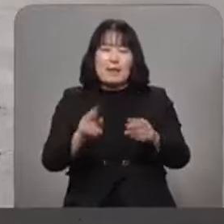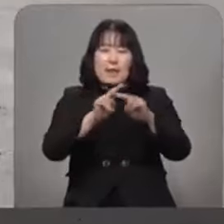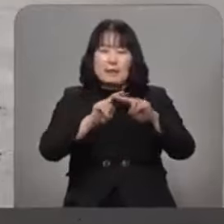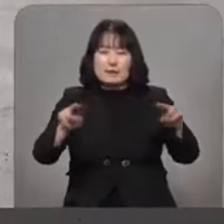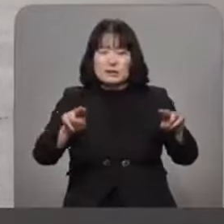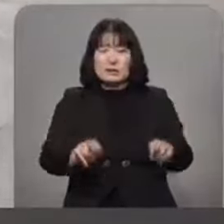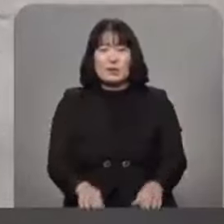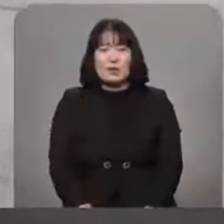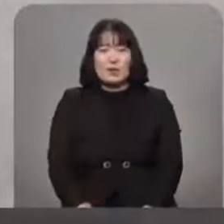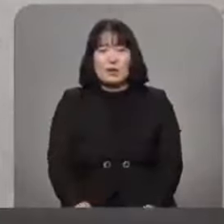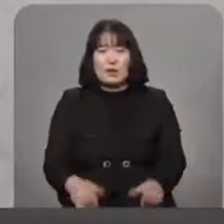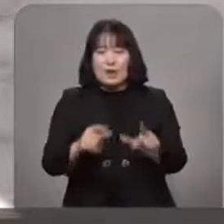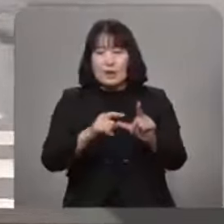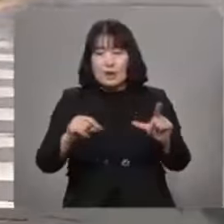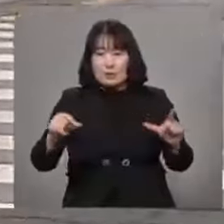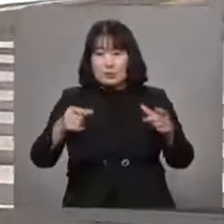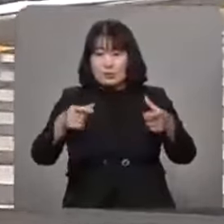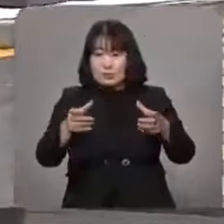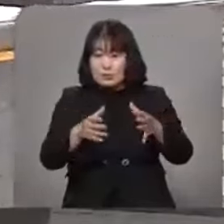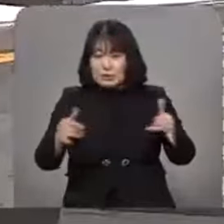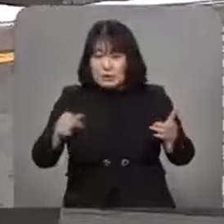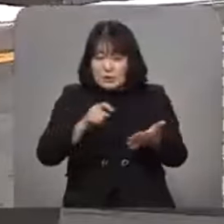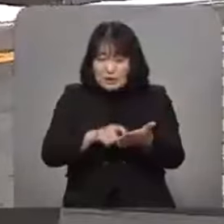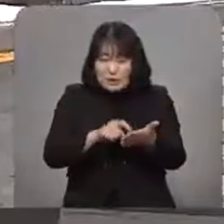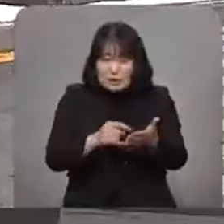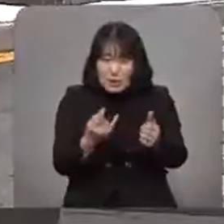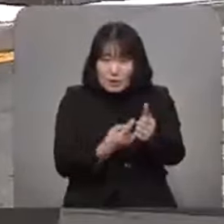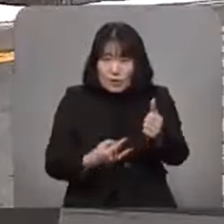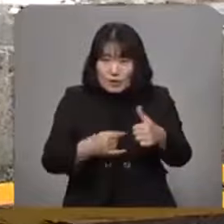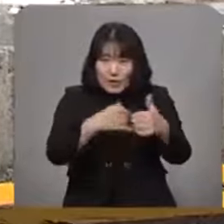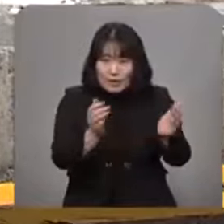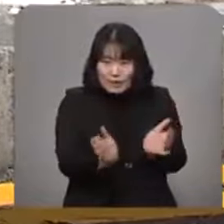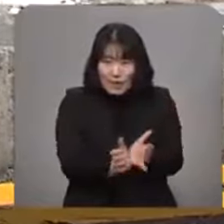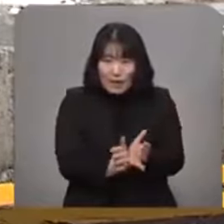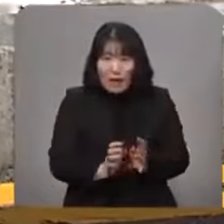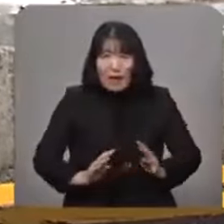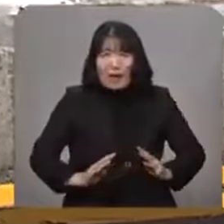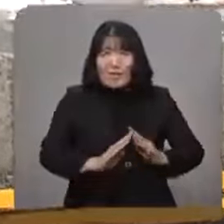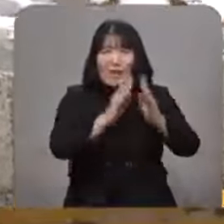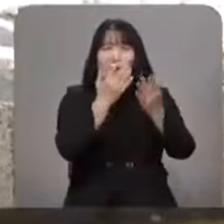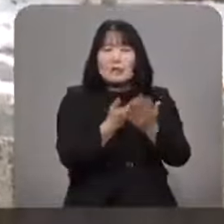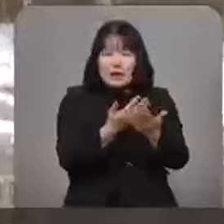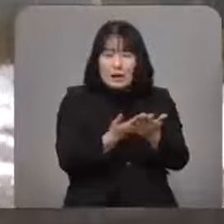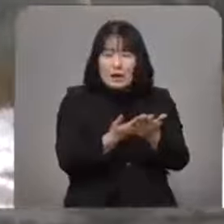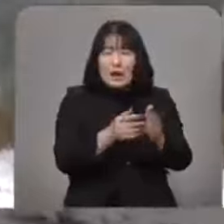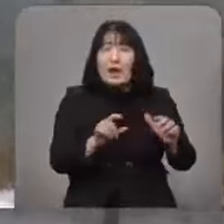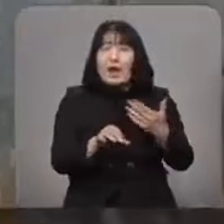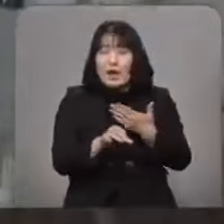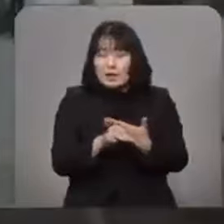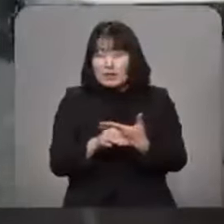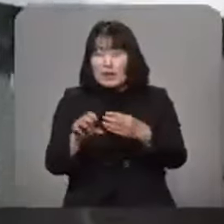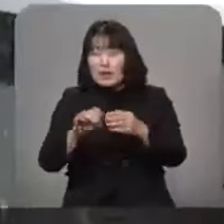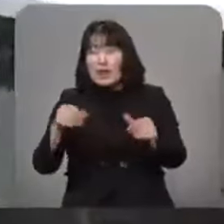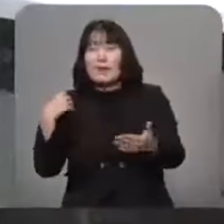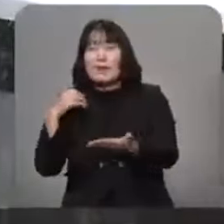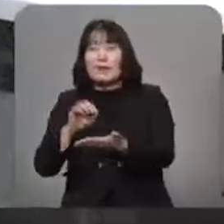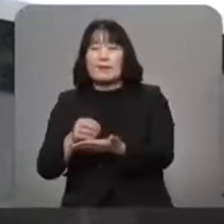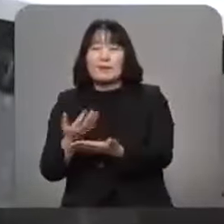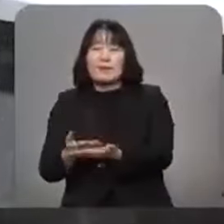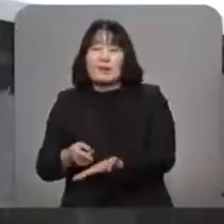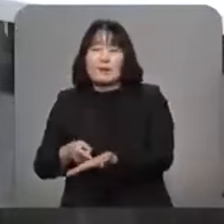이에 대해 일부 주민들은 대책위원회를 꾸리고 건립을 서두르거나 사업을 접고 땅을 반환하라고 촉구하고